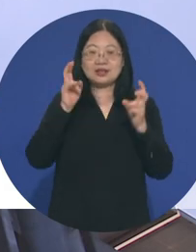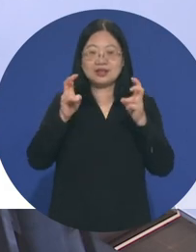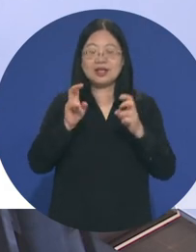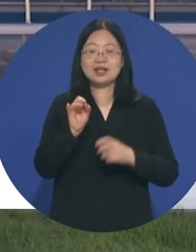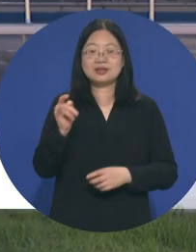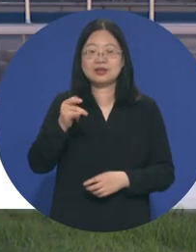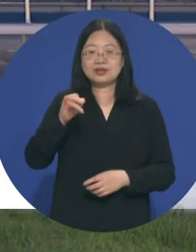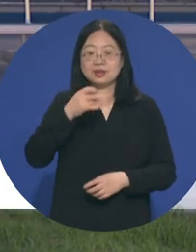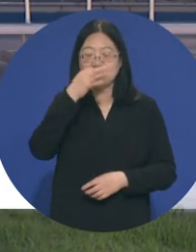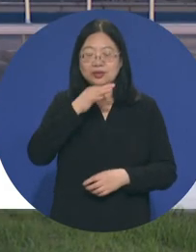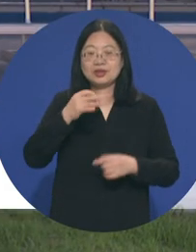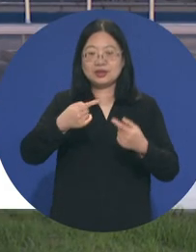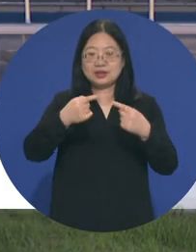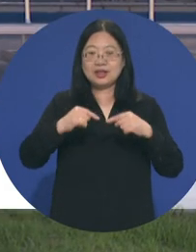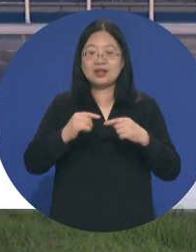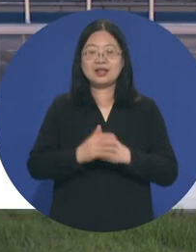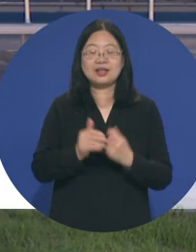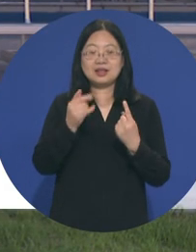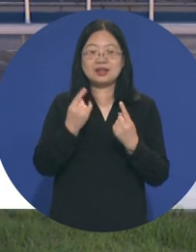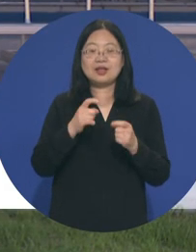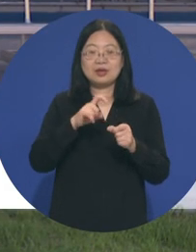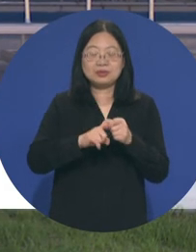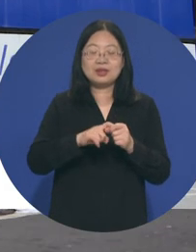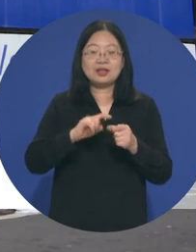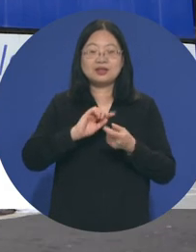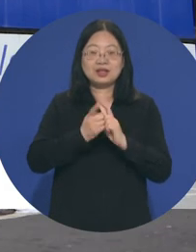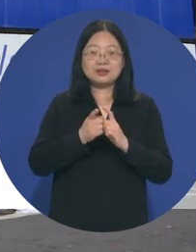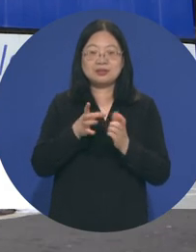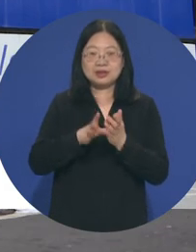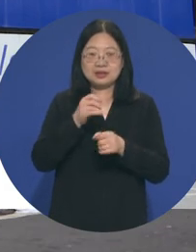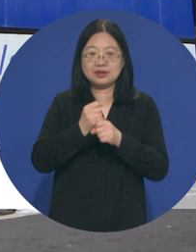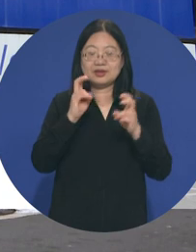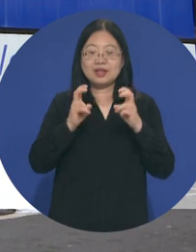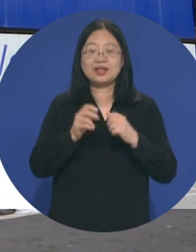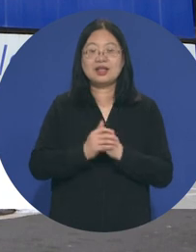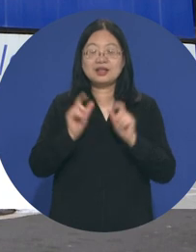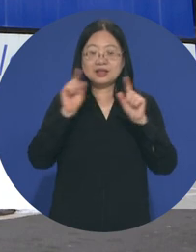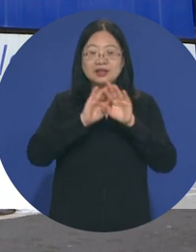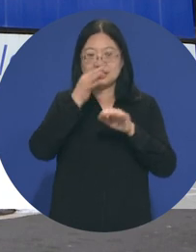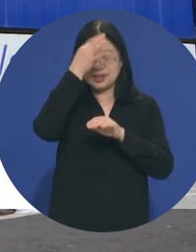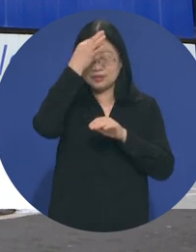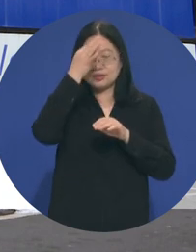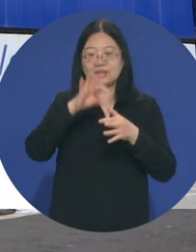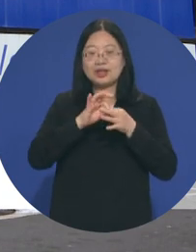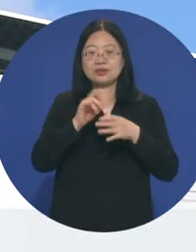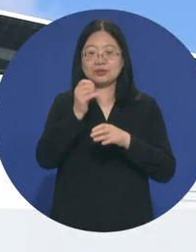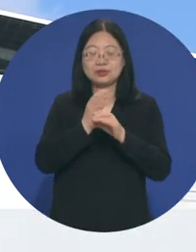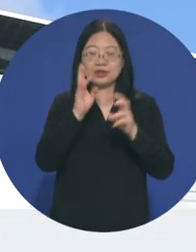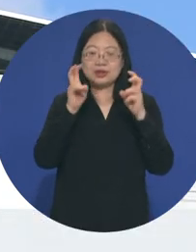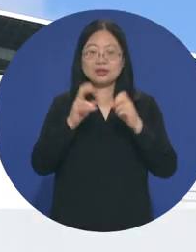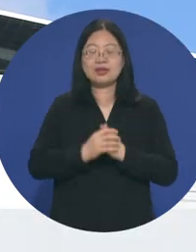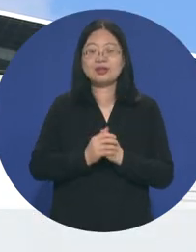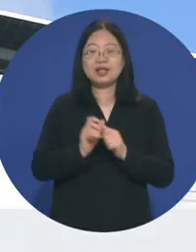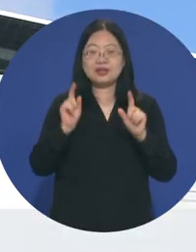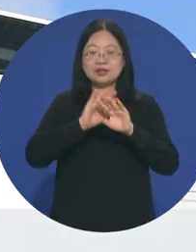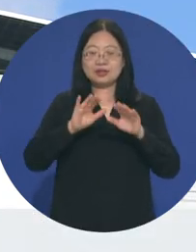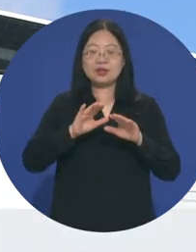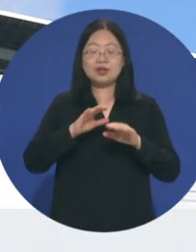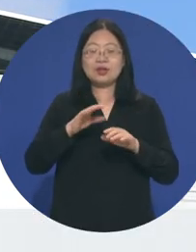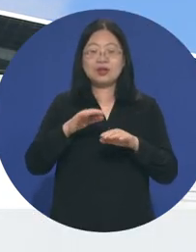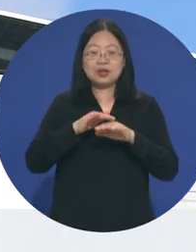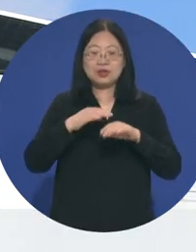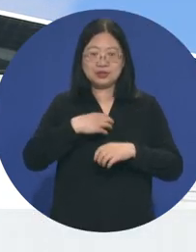기업, 에너지 효율화 참여 기업, 일회용품 대체재 생산 기업, 기후테크 기업에 속하는 중소기업이며 기후위기 대응